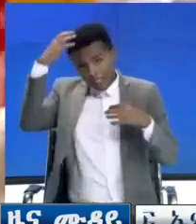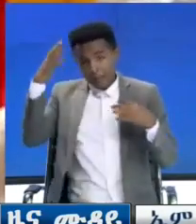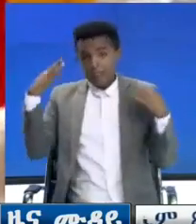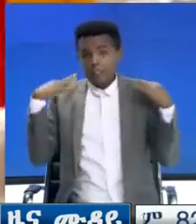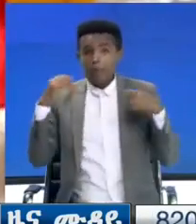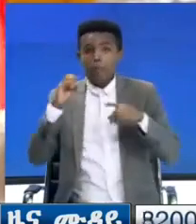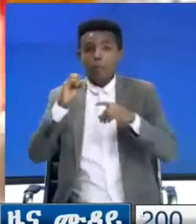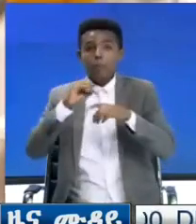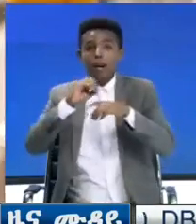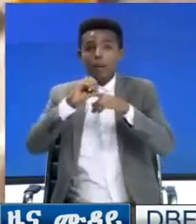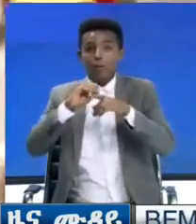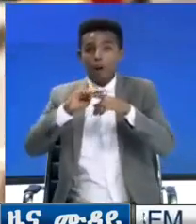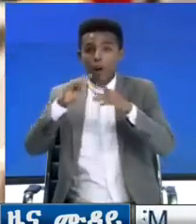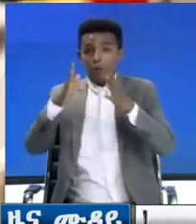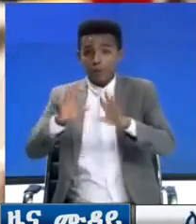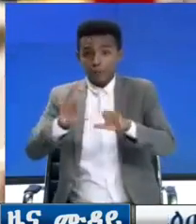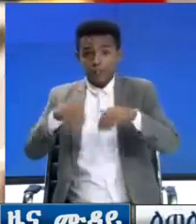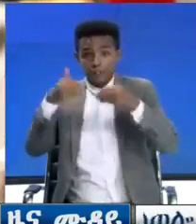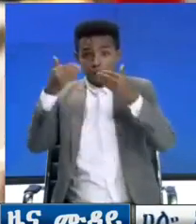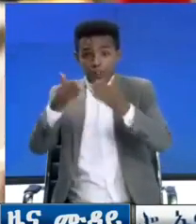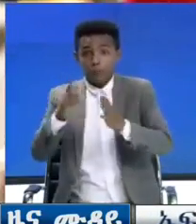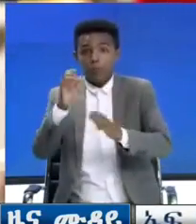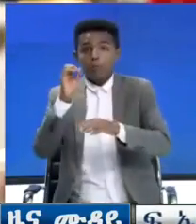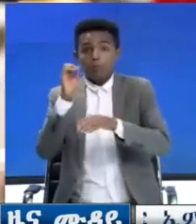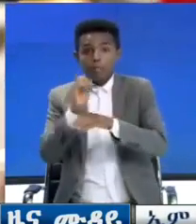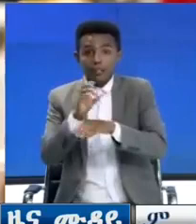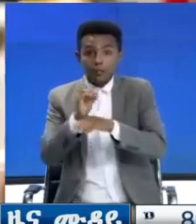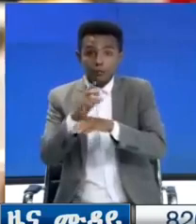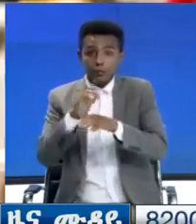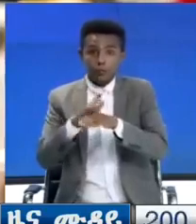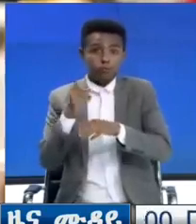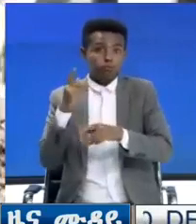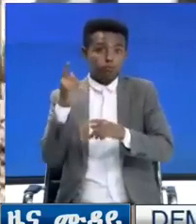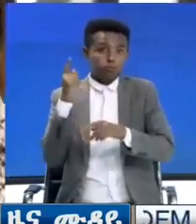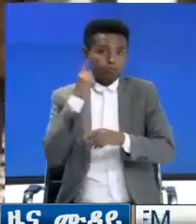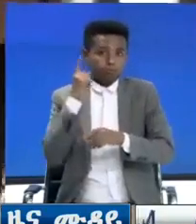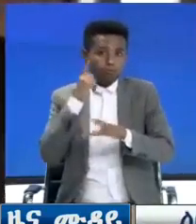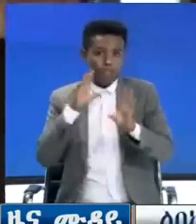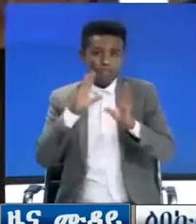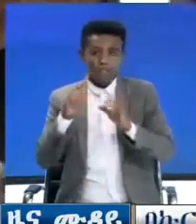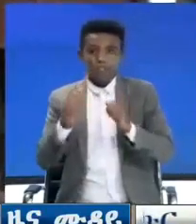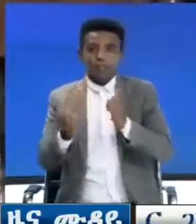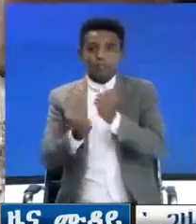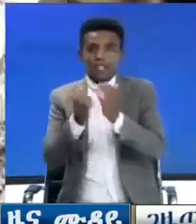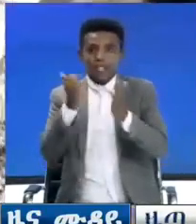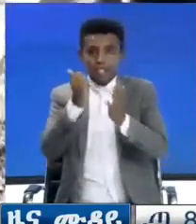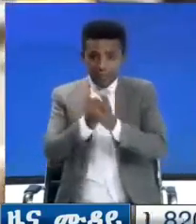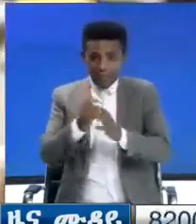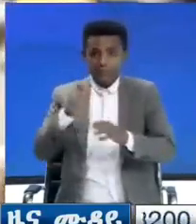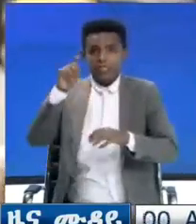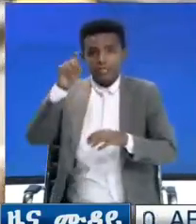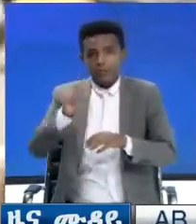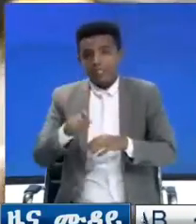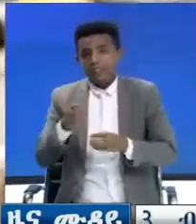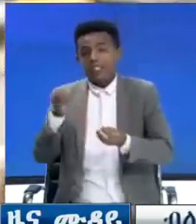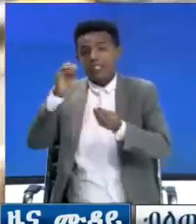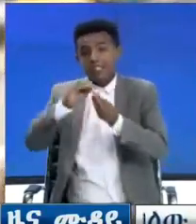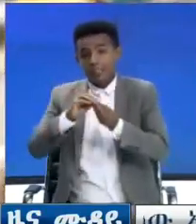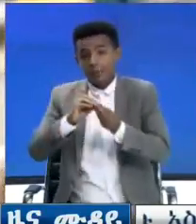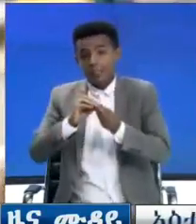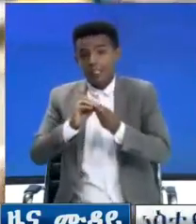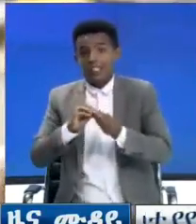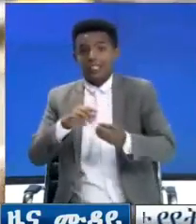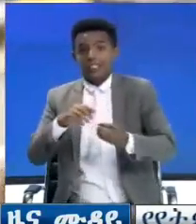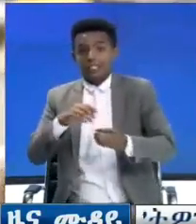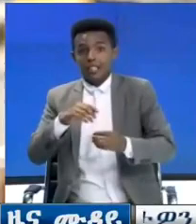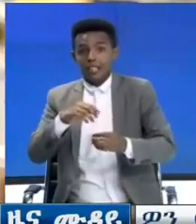የሚሰጡ ምክሮችን በአግባቡ መቀበል እንዳለበትና በዚህ አስቸጋሪ ጊዜ መተጋገዝ፣ መረዳዳትና መደጋገፍ እንደሚያስፈልግም ጭምር የእምነት አባቶቹ